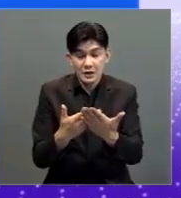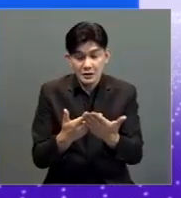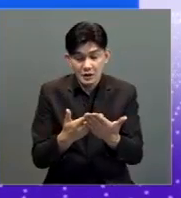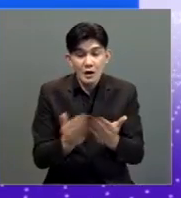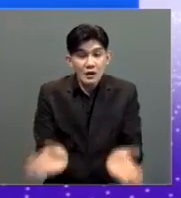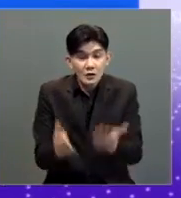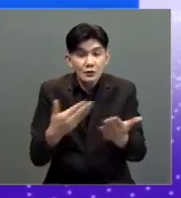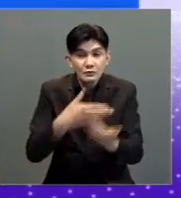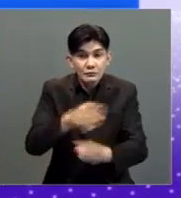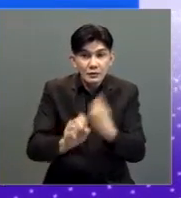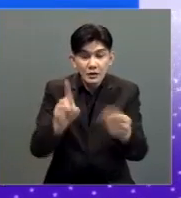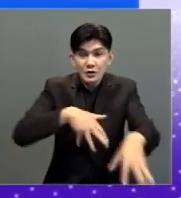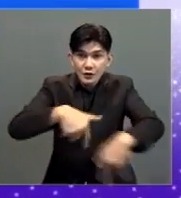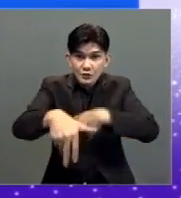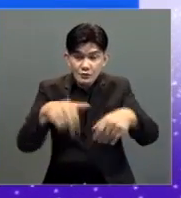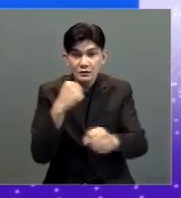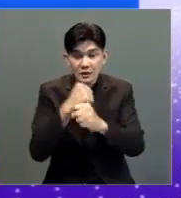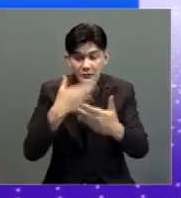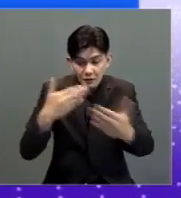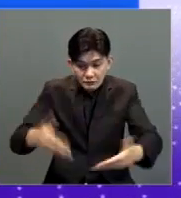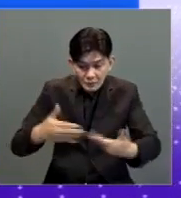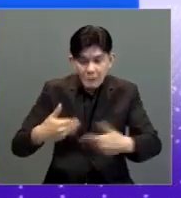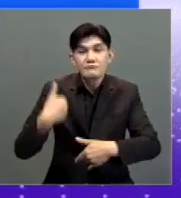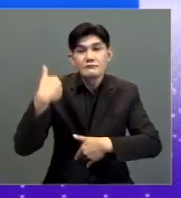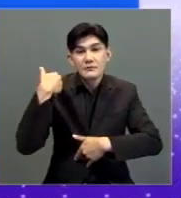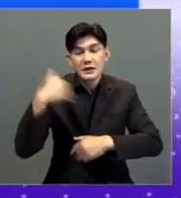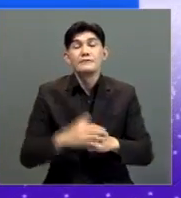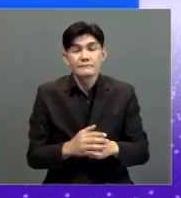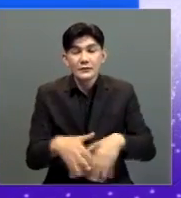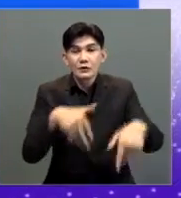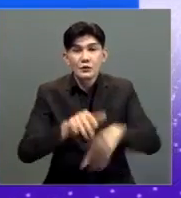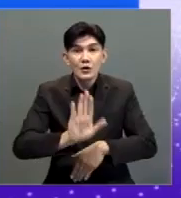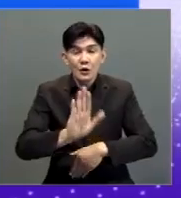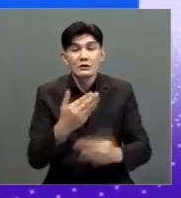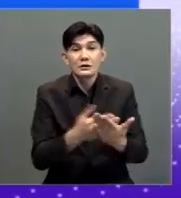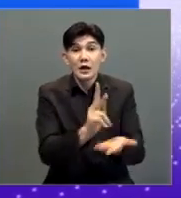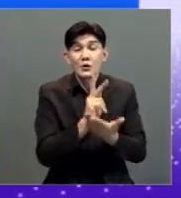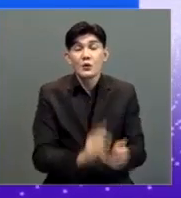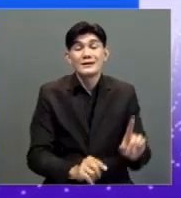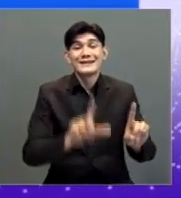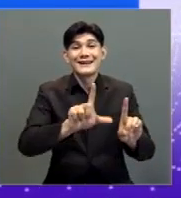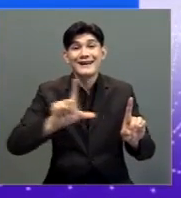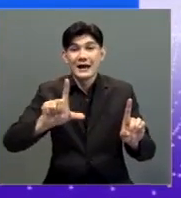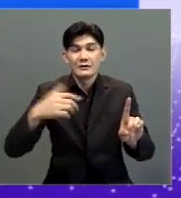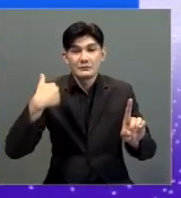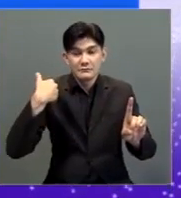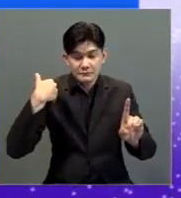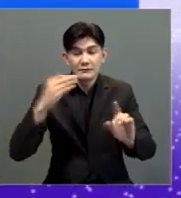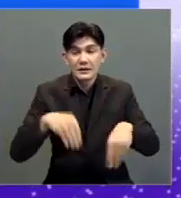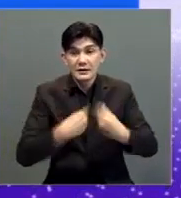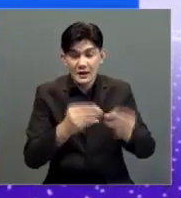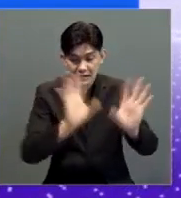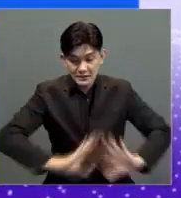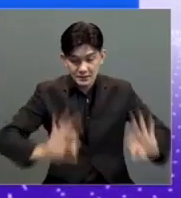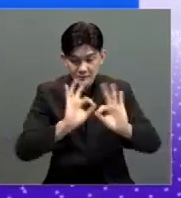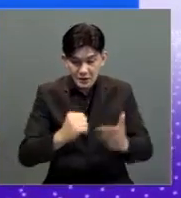ไปกระตุ้นให้ประชาชนในชุมชนนั้นมีรายได้นะคะอันนี้คืออยู่ในพ.ร.ก.กู้เงิน1ล้านล้านบาทก็จะเป็นหลักๆให้เป็น